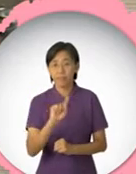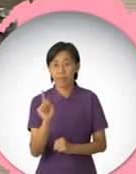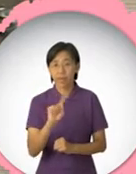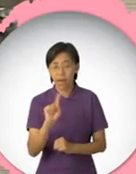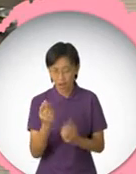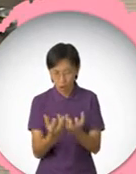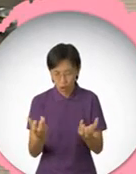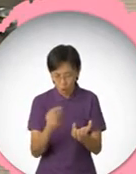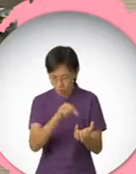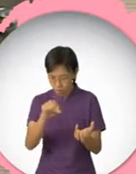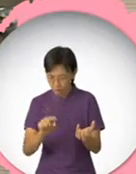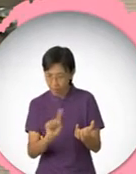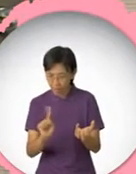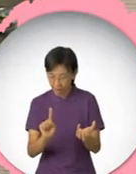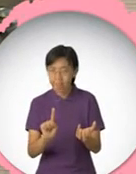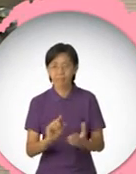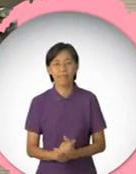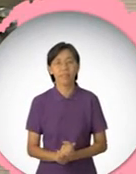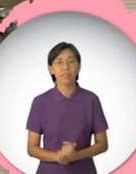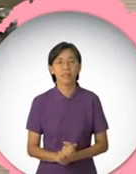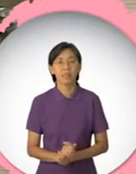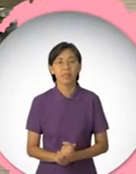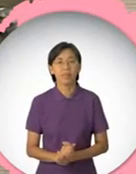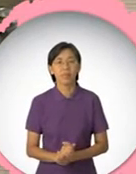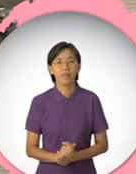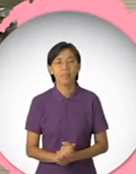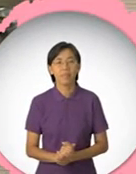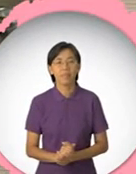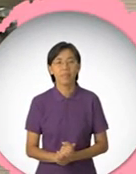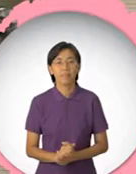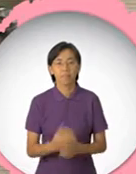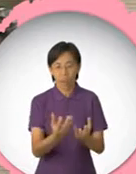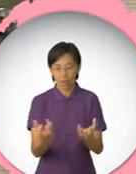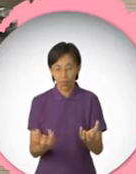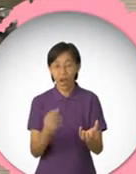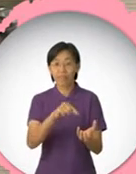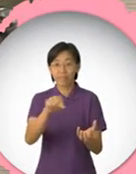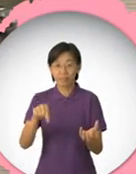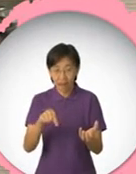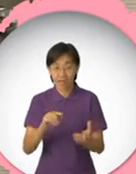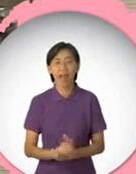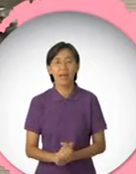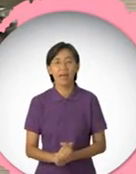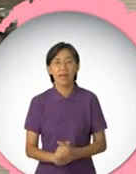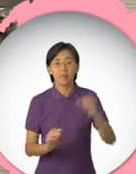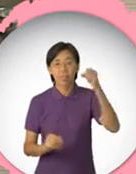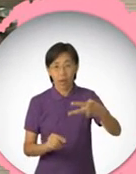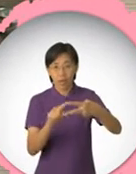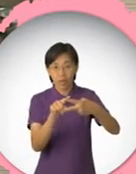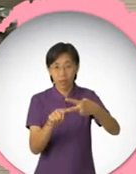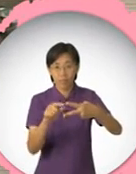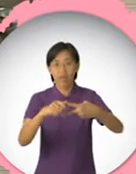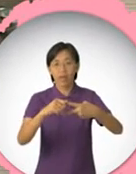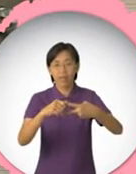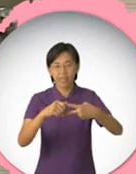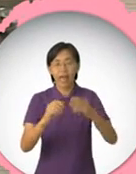วัตถุดิบอะไรกันบ้างเริ่มจากอะไรก่อนครับ ค่ะเรามาดูส่วนผสมก่อนนะคะส่วนผสมเนี่ยจะแยกออกเป็น2ส่วนใหญ่ๆ คือส่วนของ